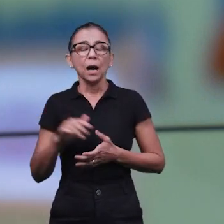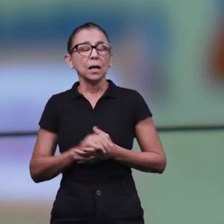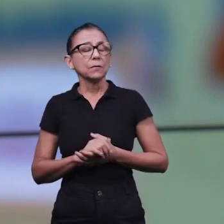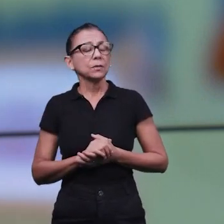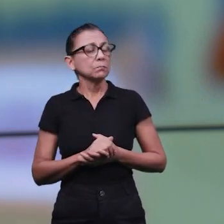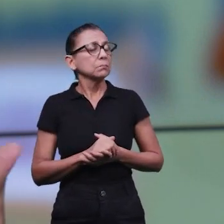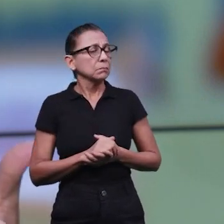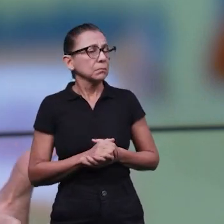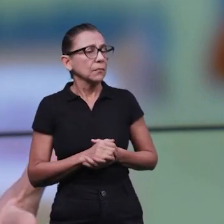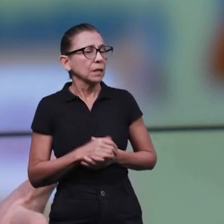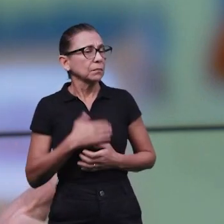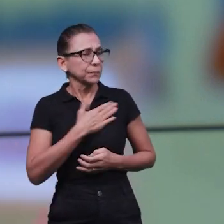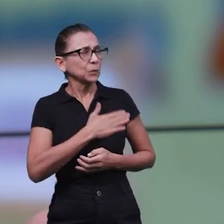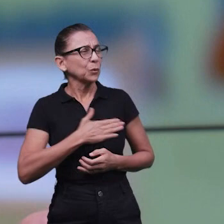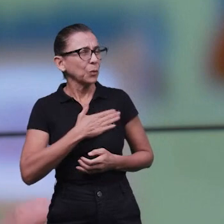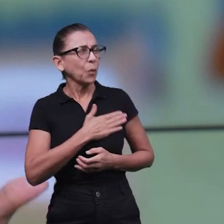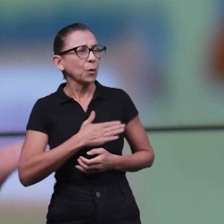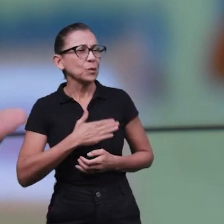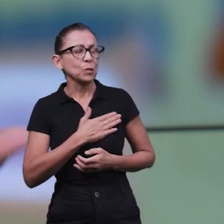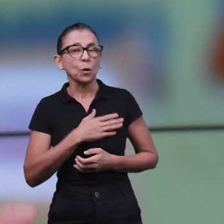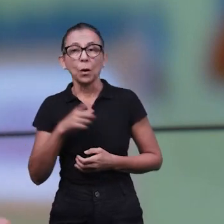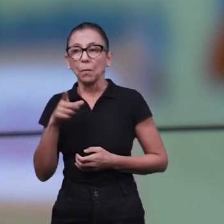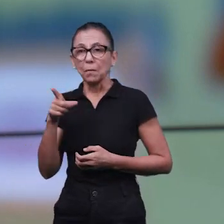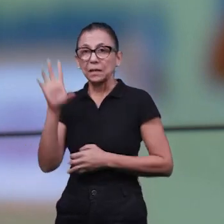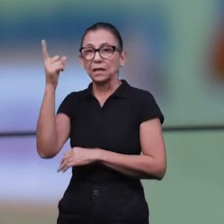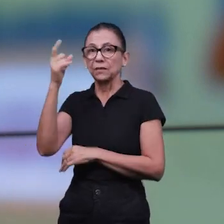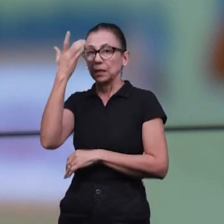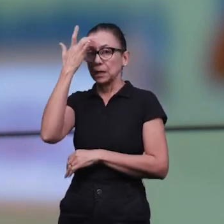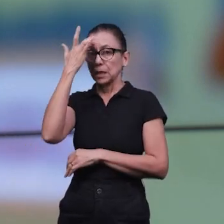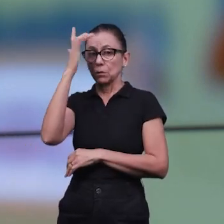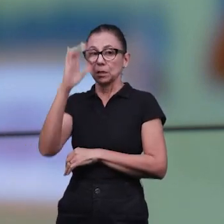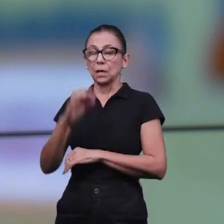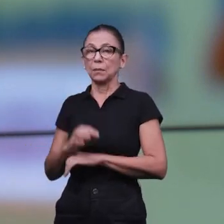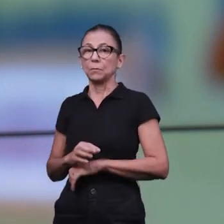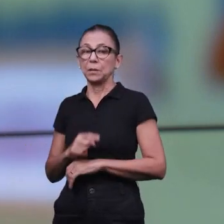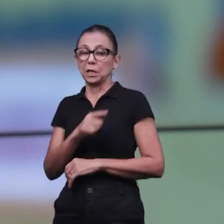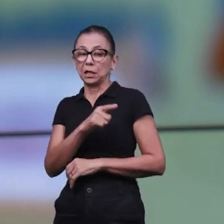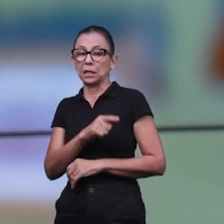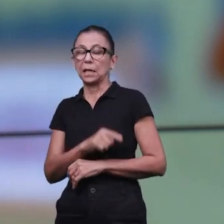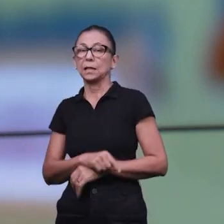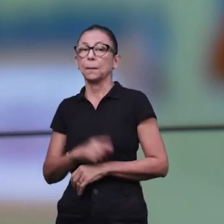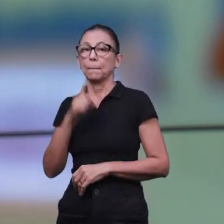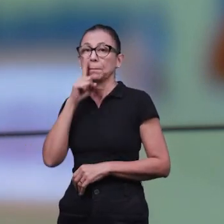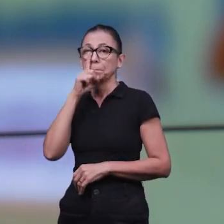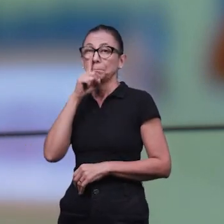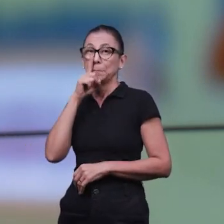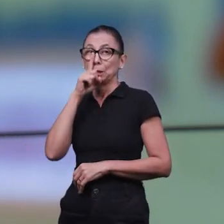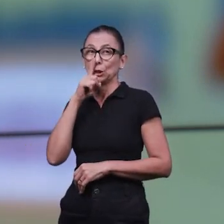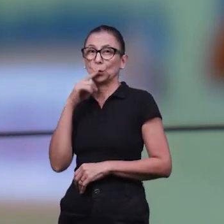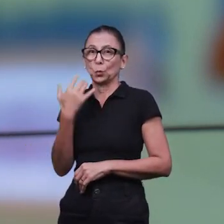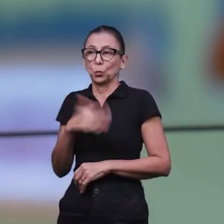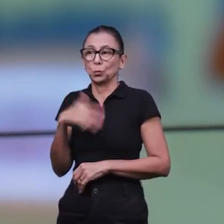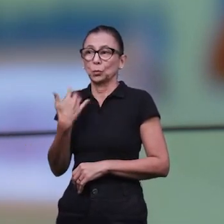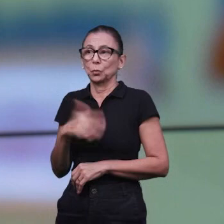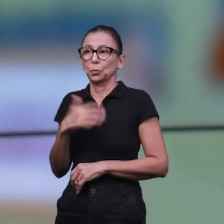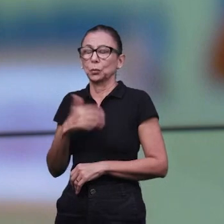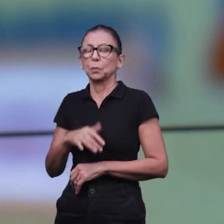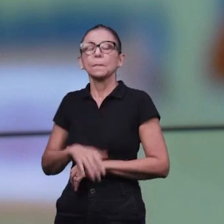notion exacte du danger que ces hommes ont pris, qui ont risqué leur vie pour plaire au roi. David n'a pas bu